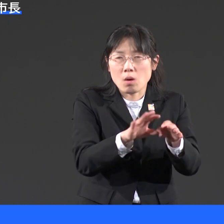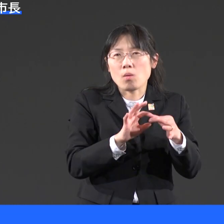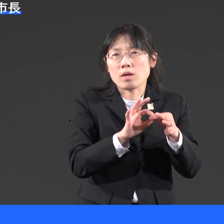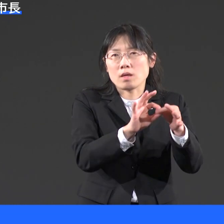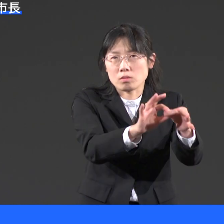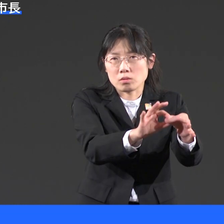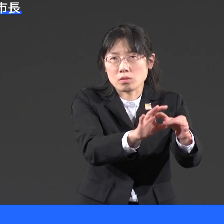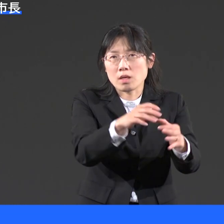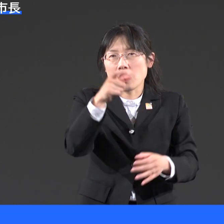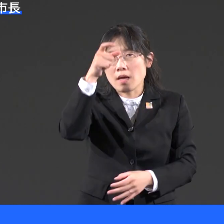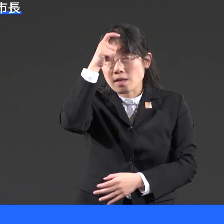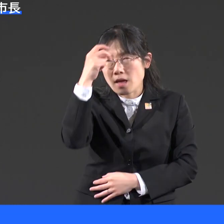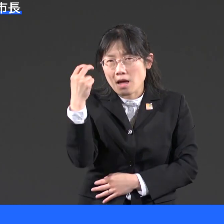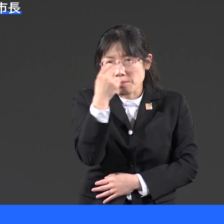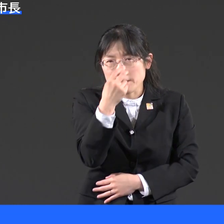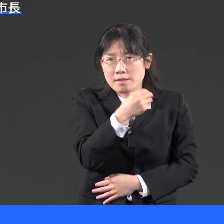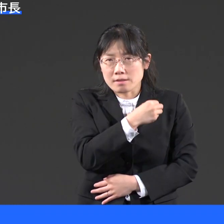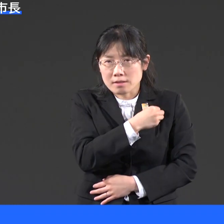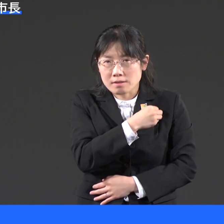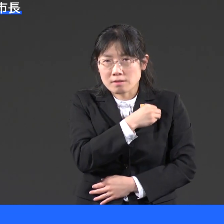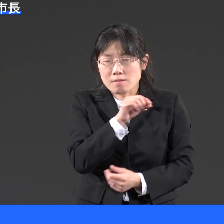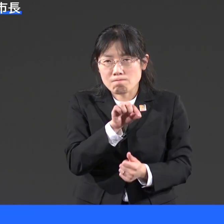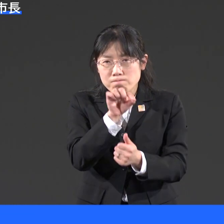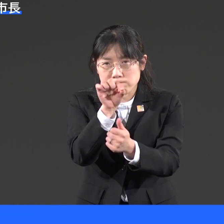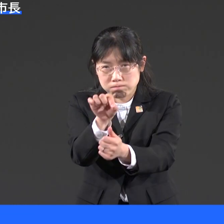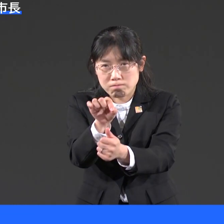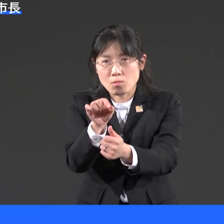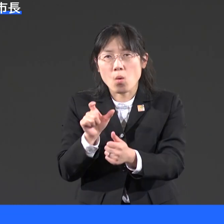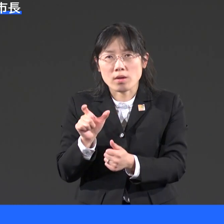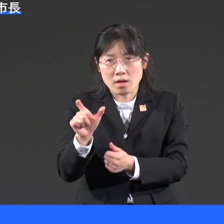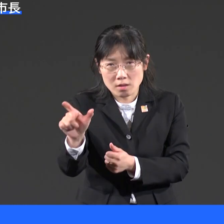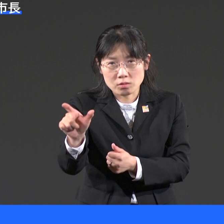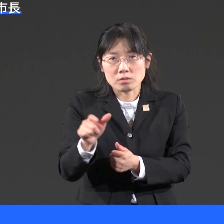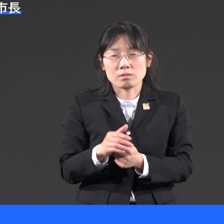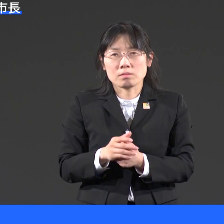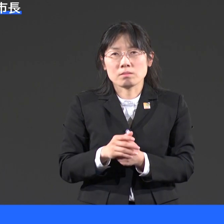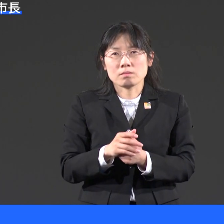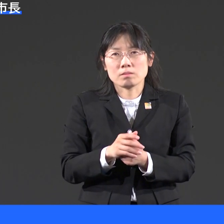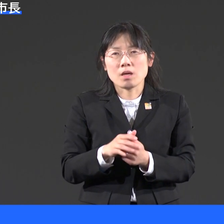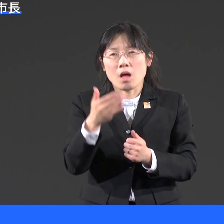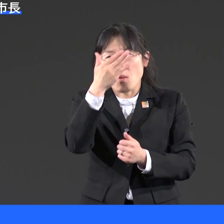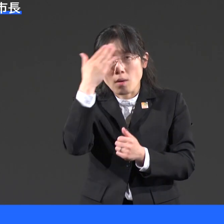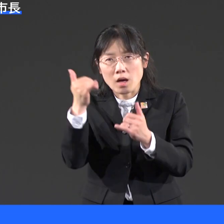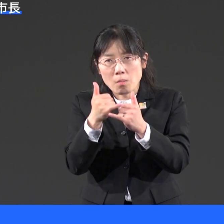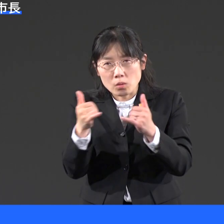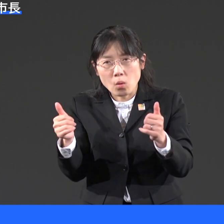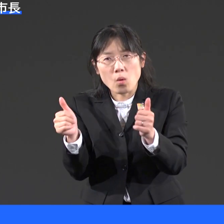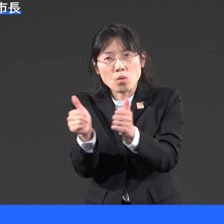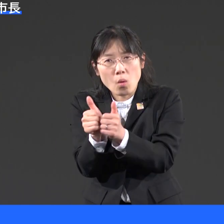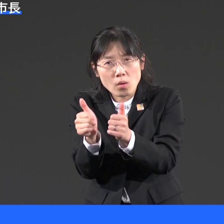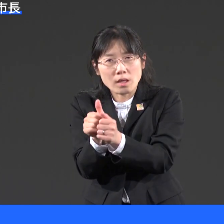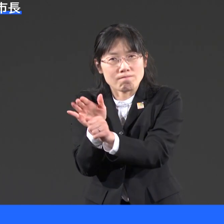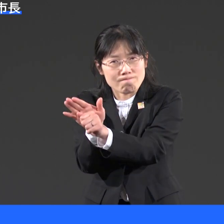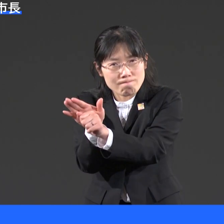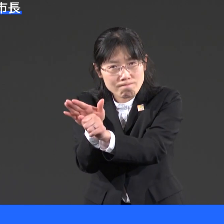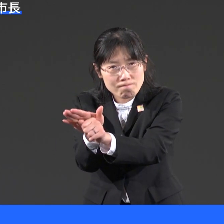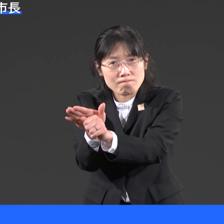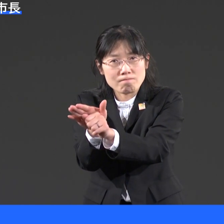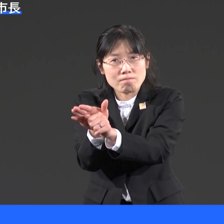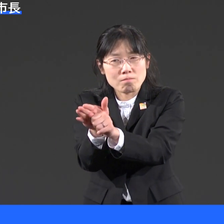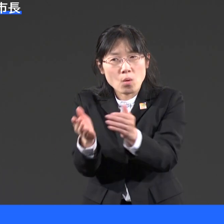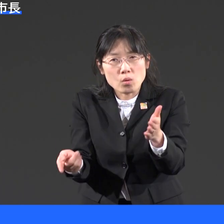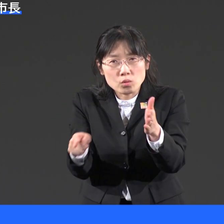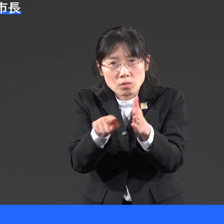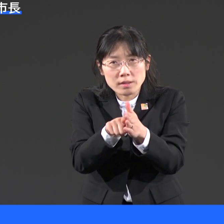警備員の配置なども取り組みながら、また一方で今申し上げたような若者への支援相談というようなことも加え